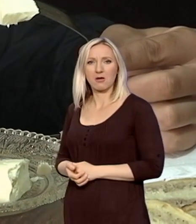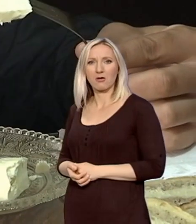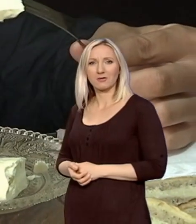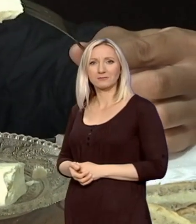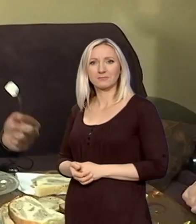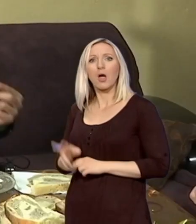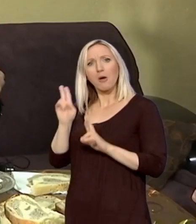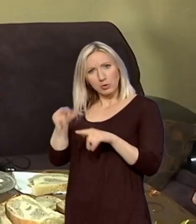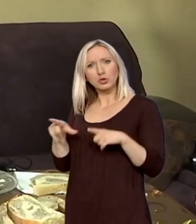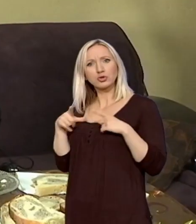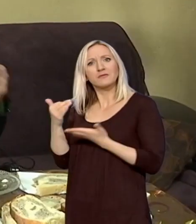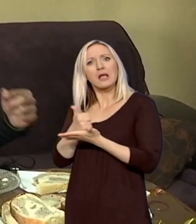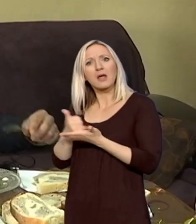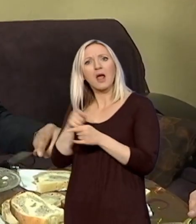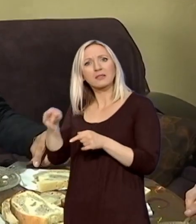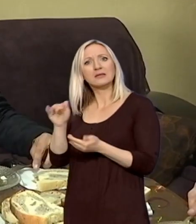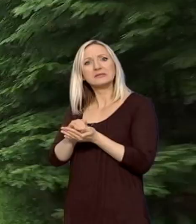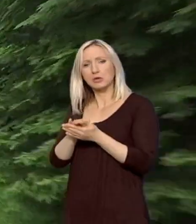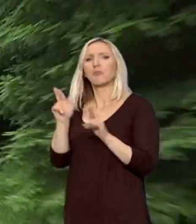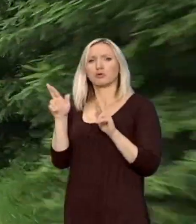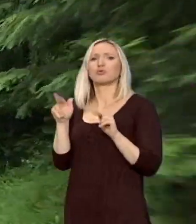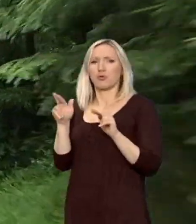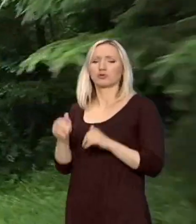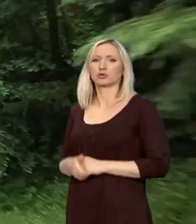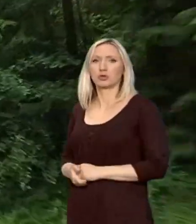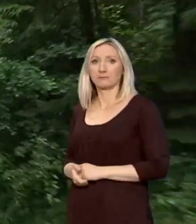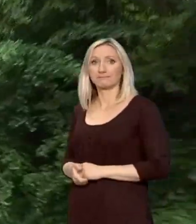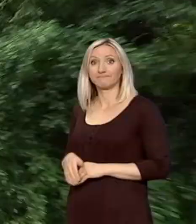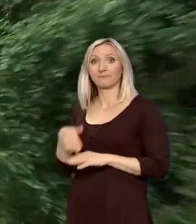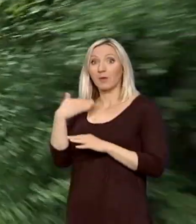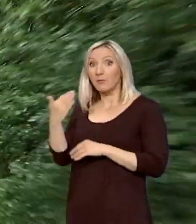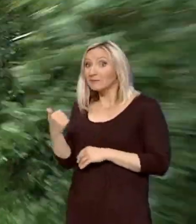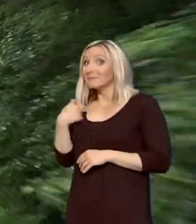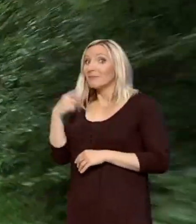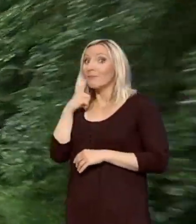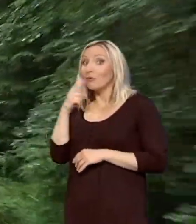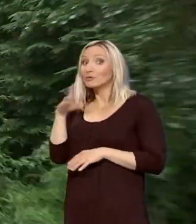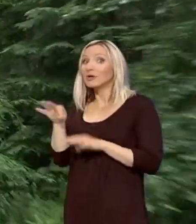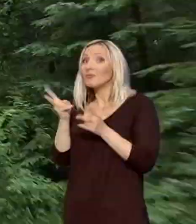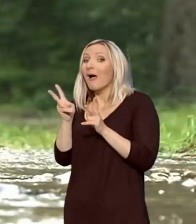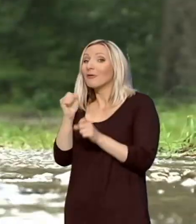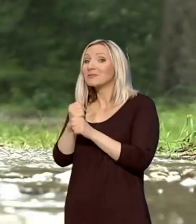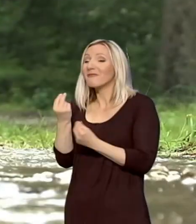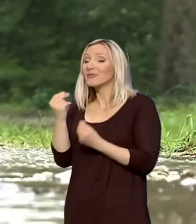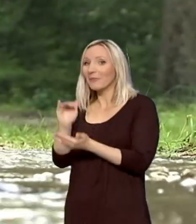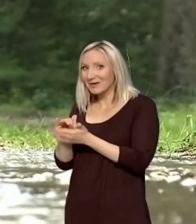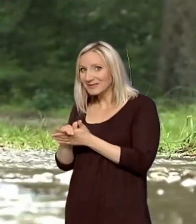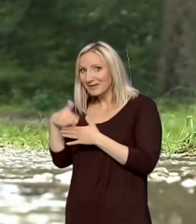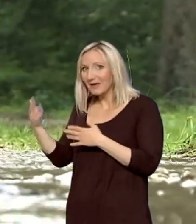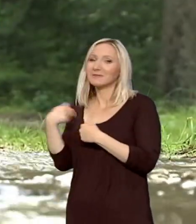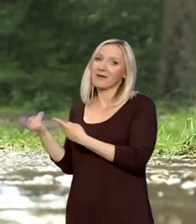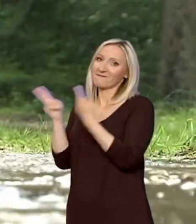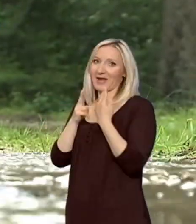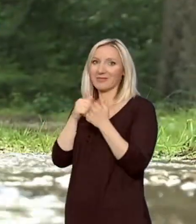Od ovoga može se živi, može? Može. Može i to fino se živi. Nakon što smo pokušali da otkrijemo recept za pravljenje dobrog sira, krenuli smo za